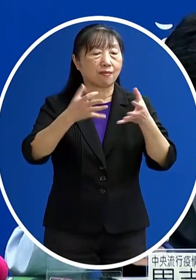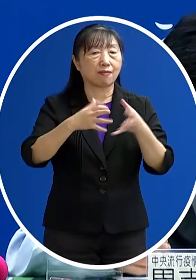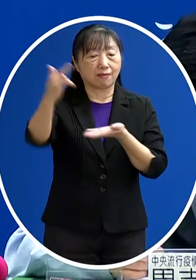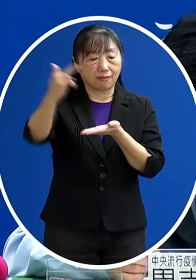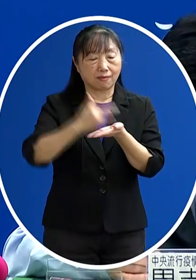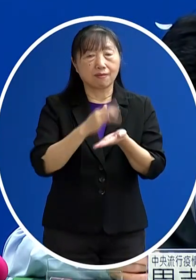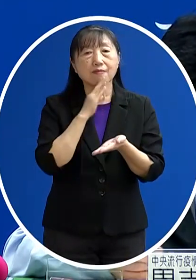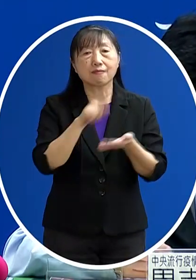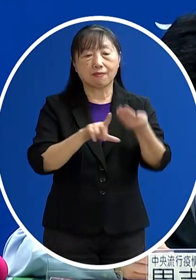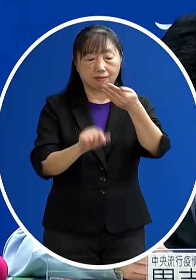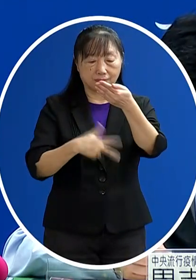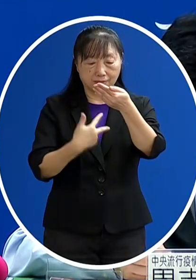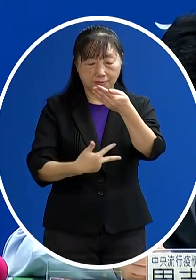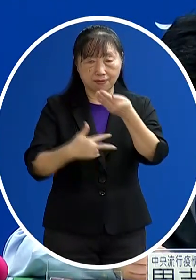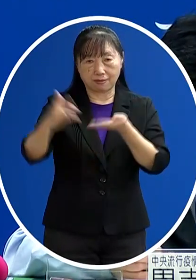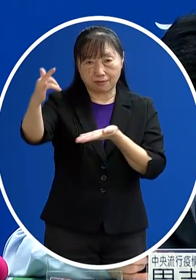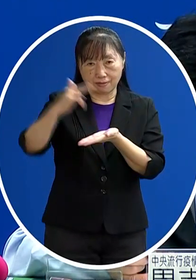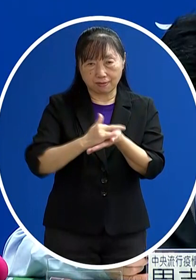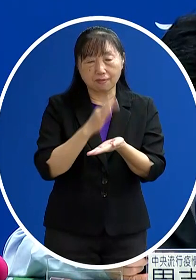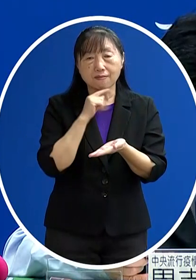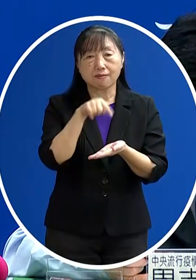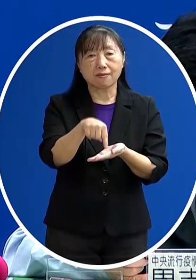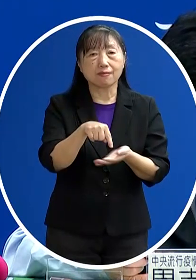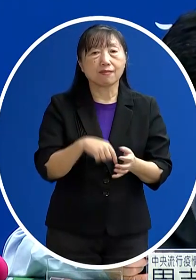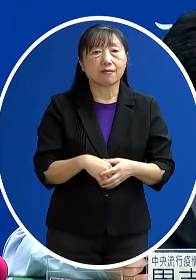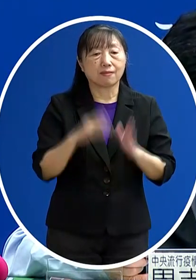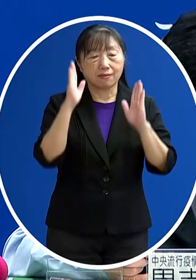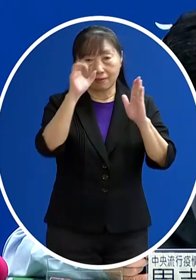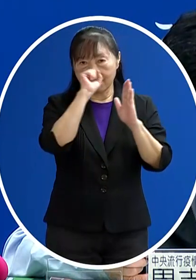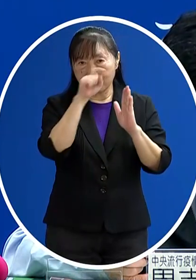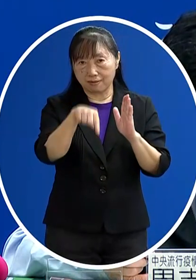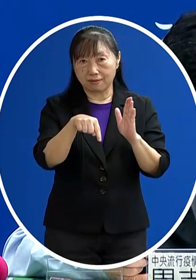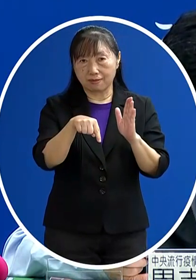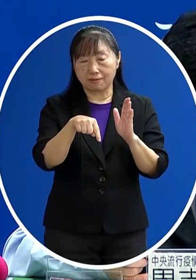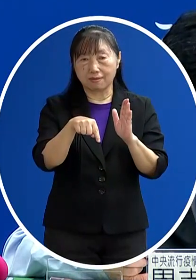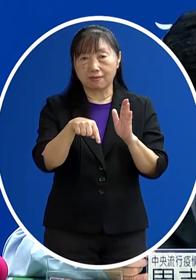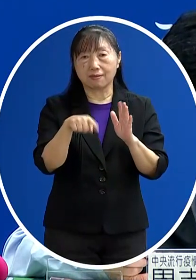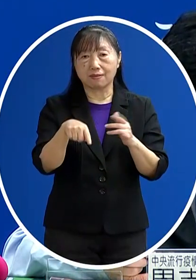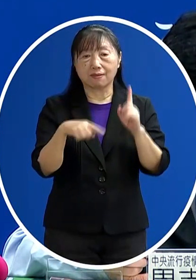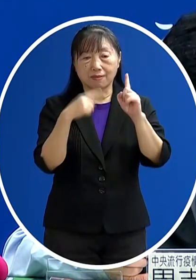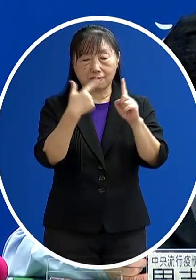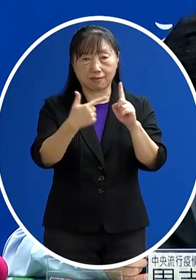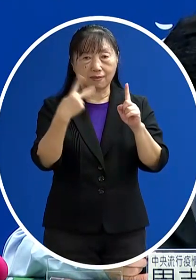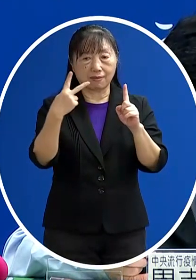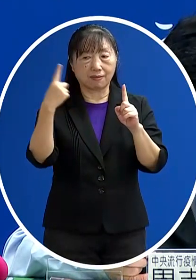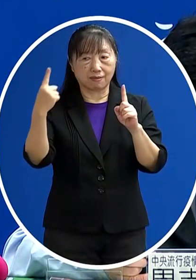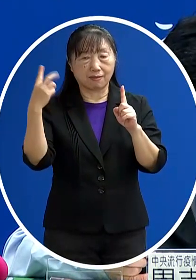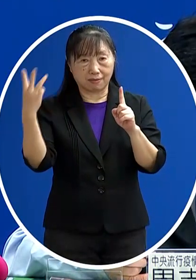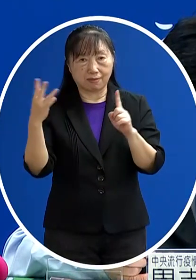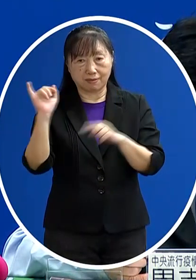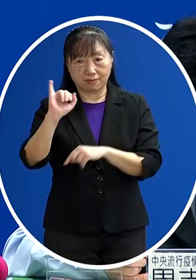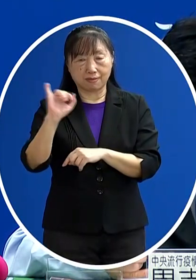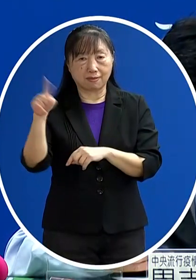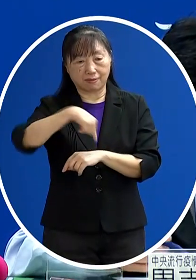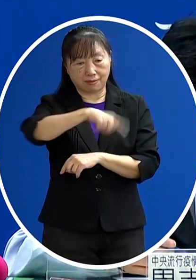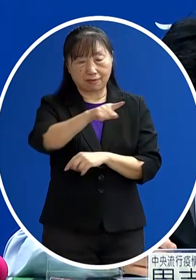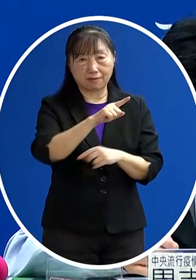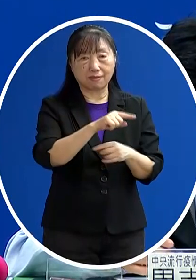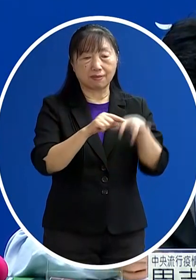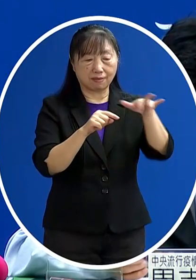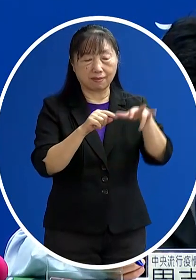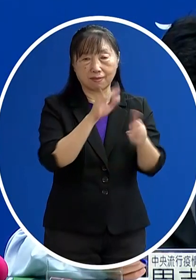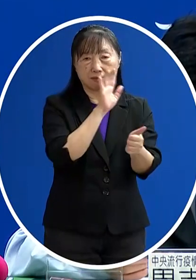那他在9月7號入境的這個航班剛好也是我們這個案16213 有去消毒